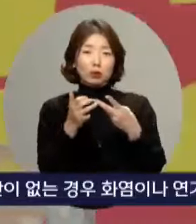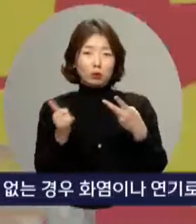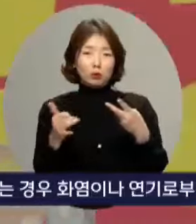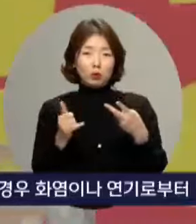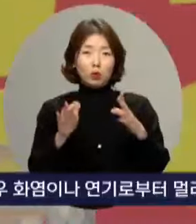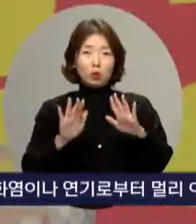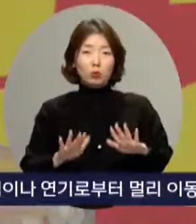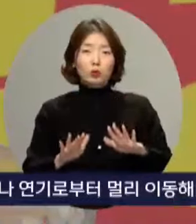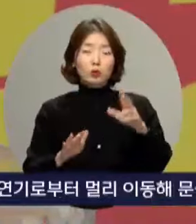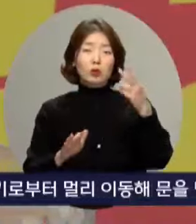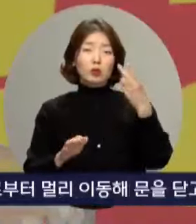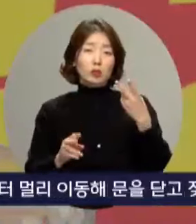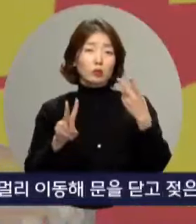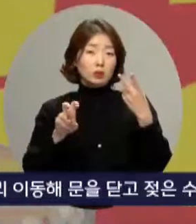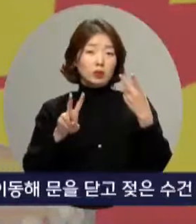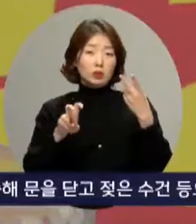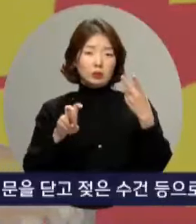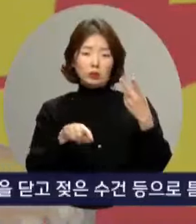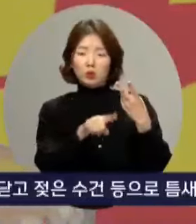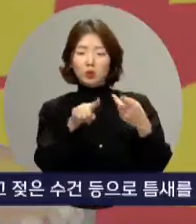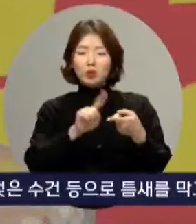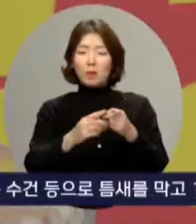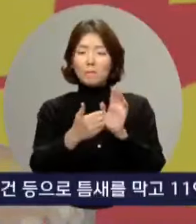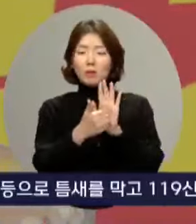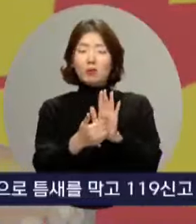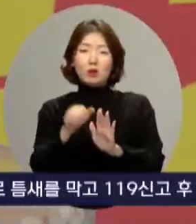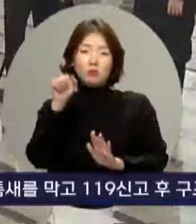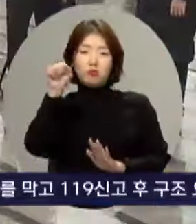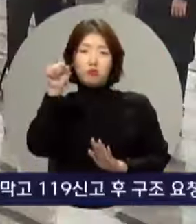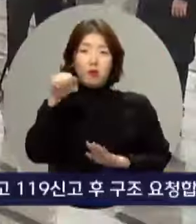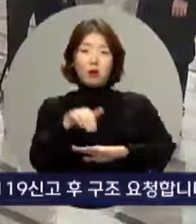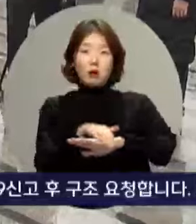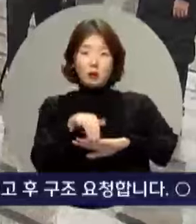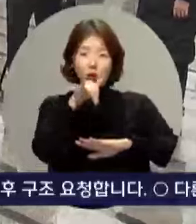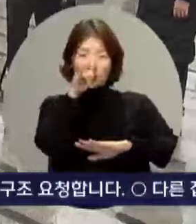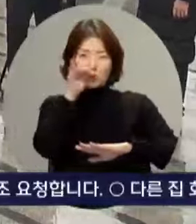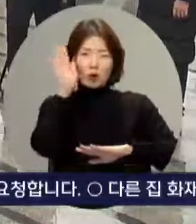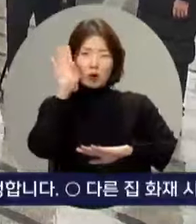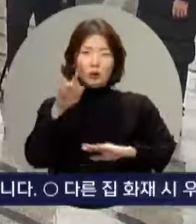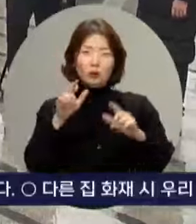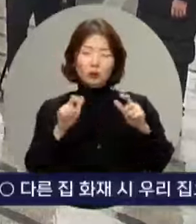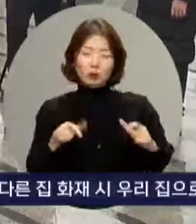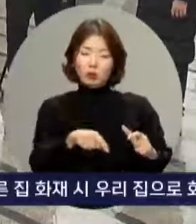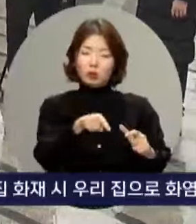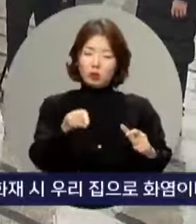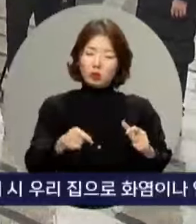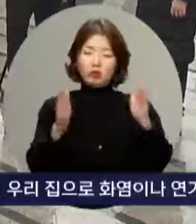명은 오는 20일 의대 정원 계획에 반대하는 투쟁을 예고해 당분간